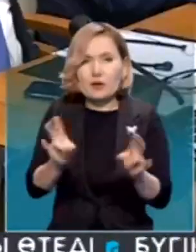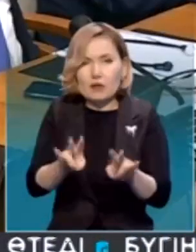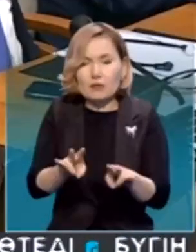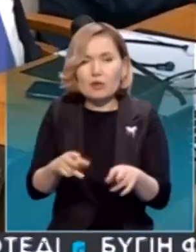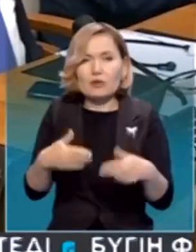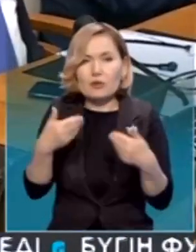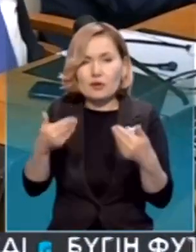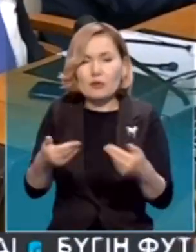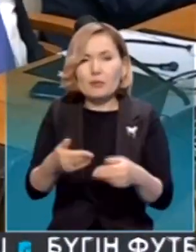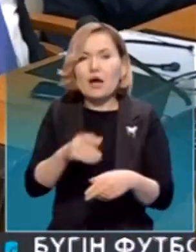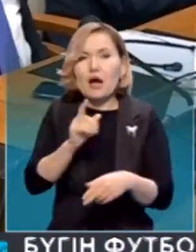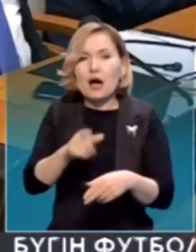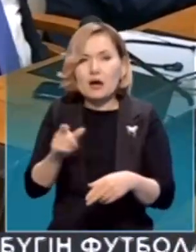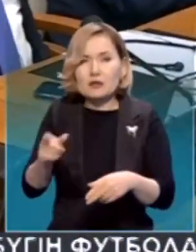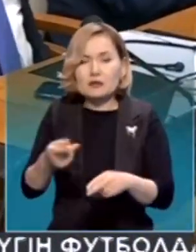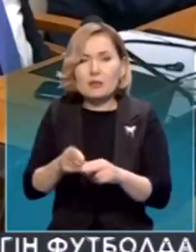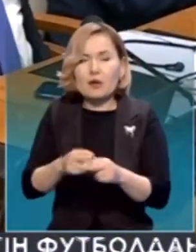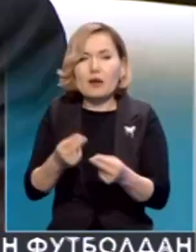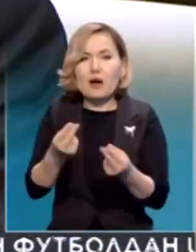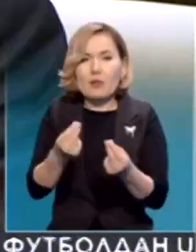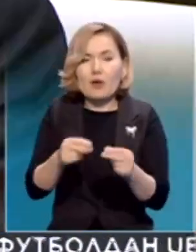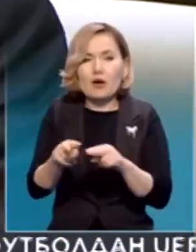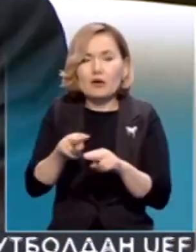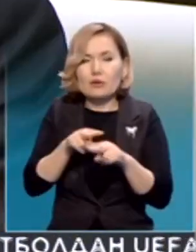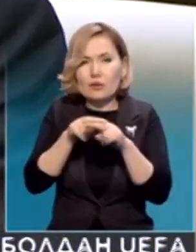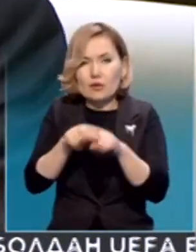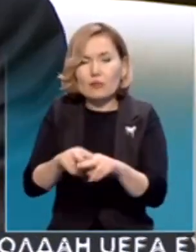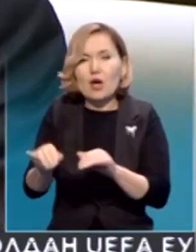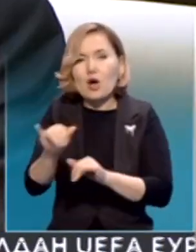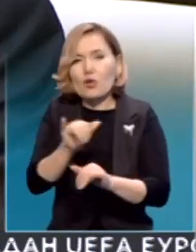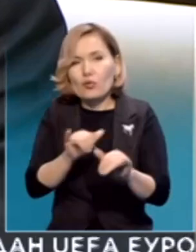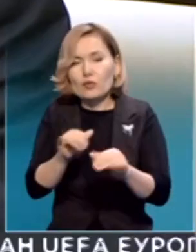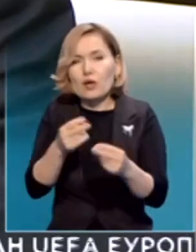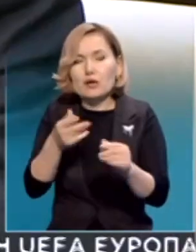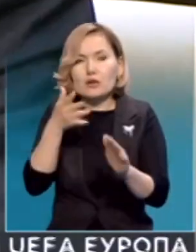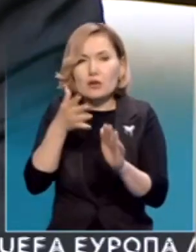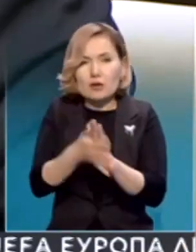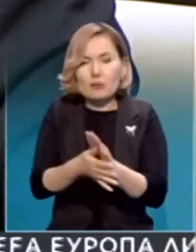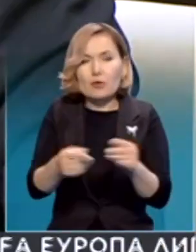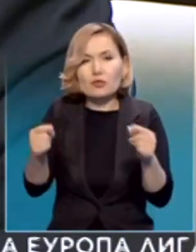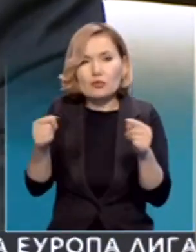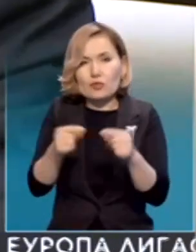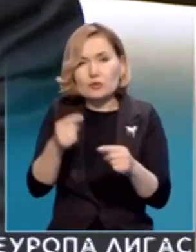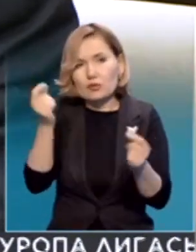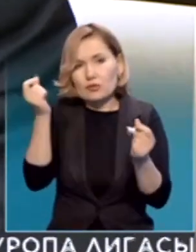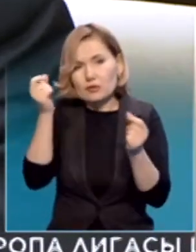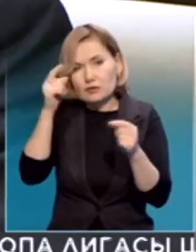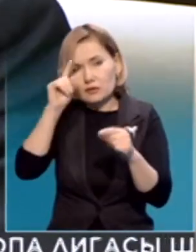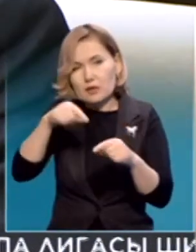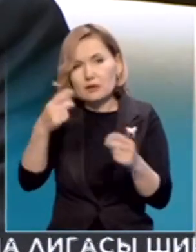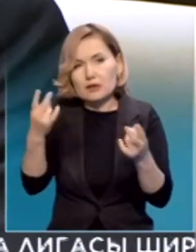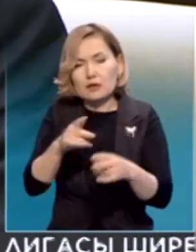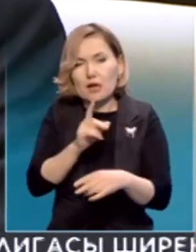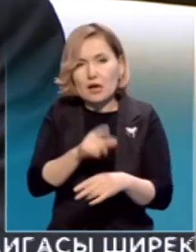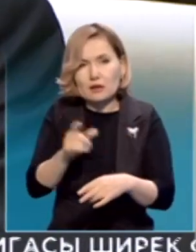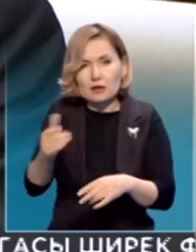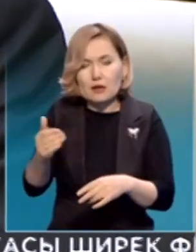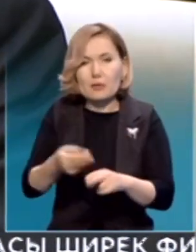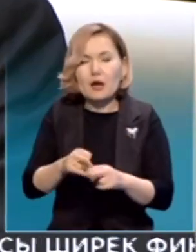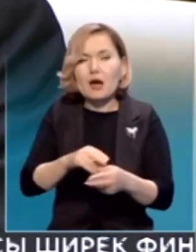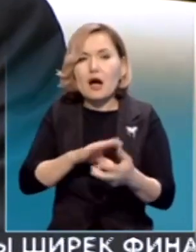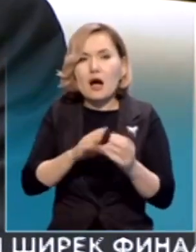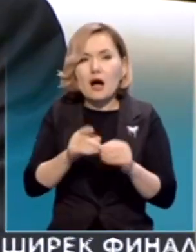ұсынылады. Азаматтар қанша қаражат түскенін, қайда және қандай мақсатқа бағытталғанын білу керек деп ойлаймын.